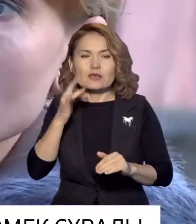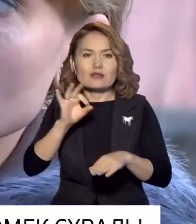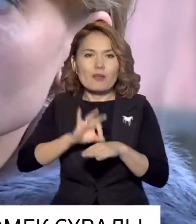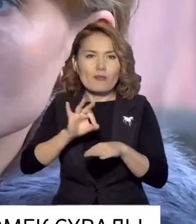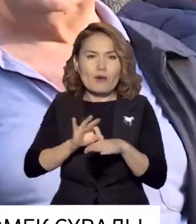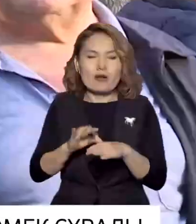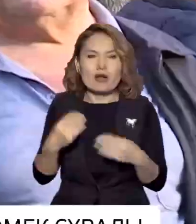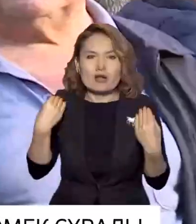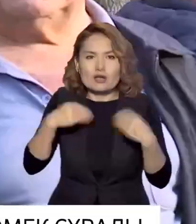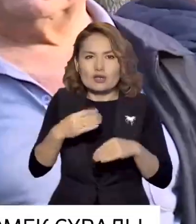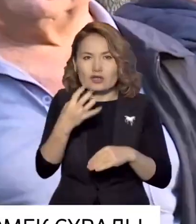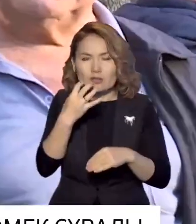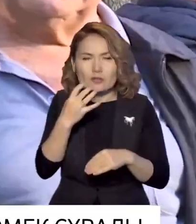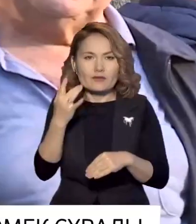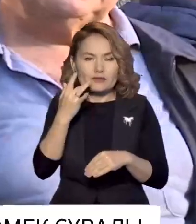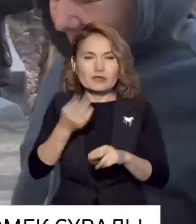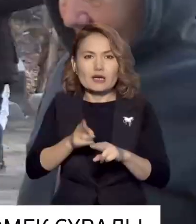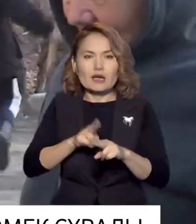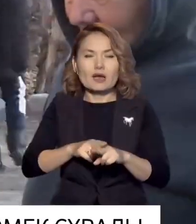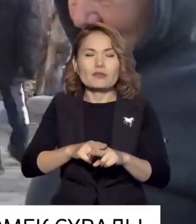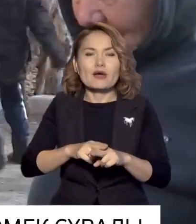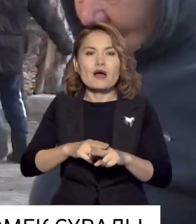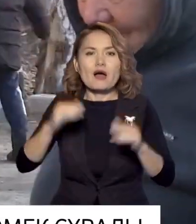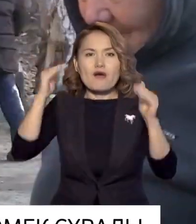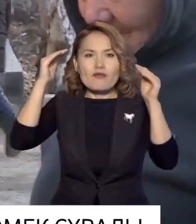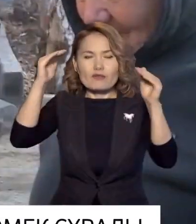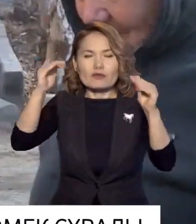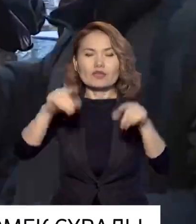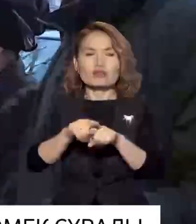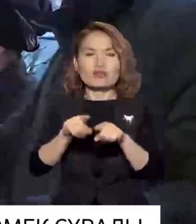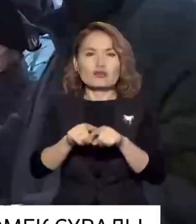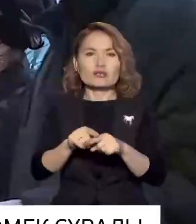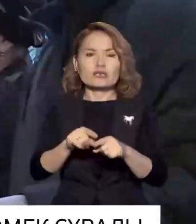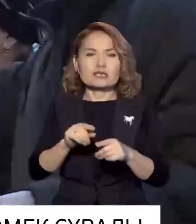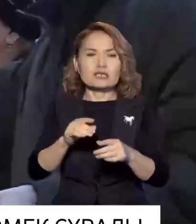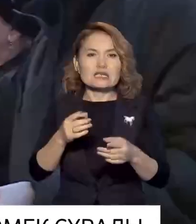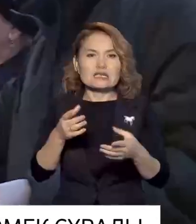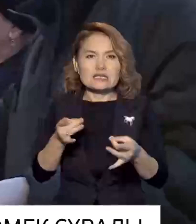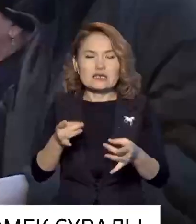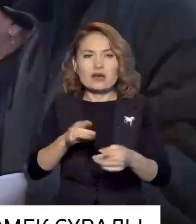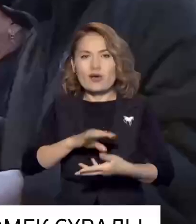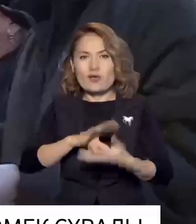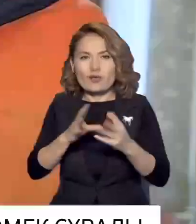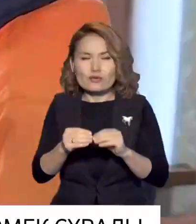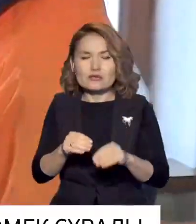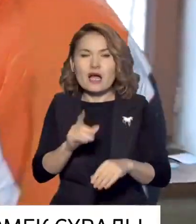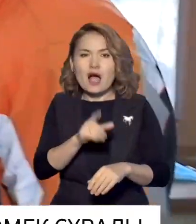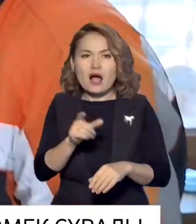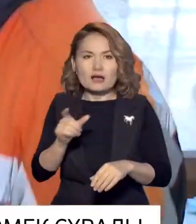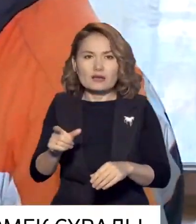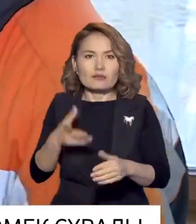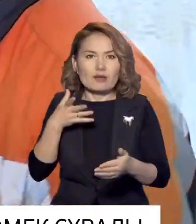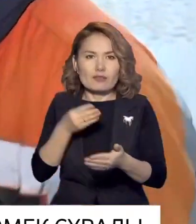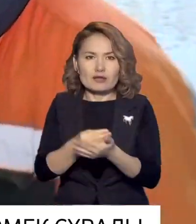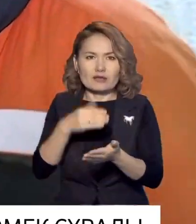пәтерлердің қабырғасы көгере бастаған. Амалы таусылған кентаулықтар әр бөлмеде бір-бір тоқ пешін пайдалануға мәжбүр.